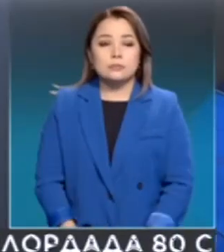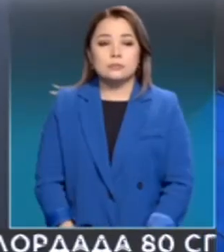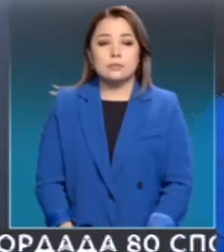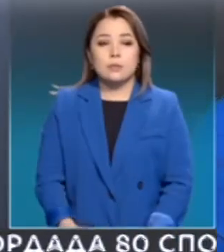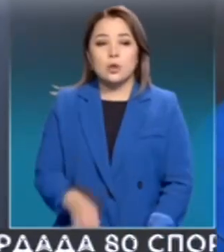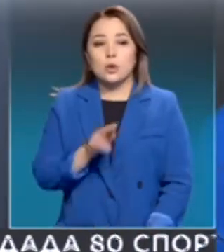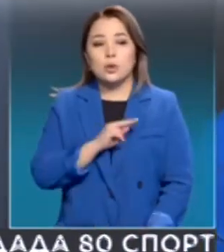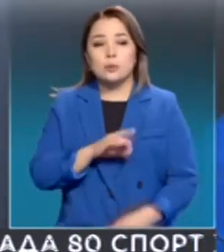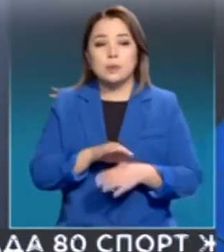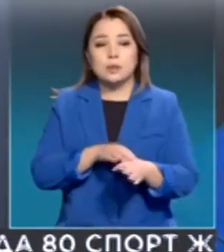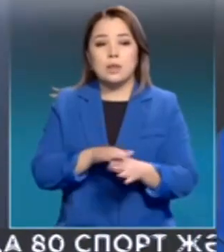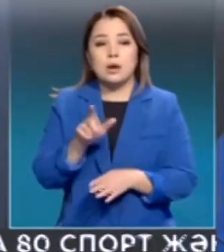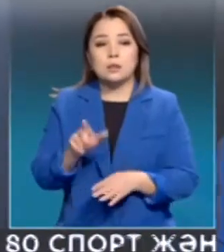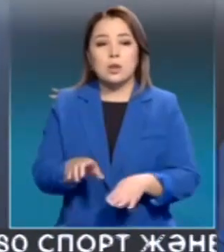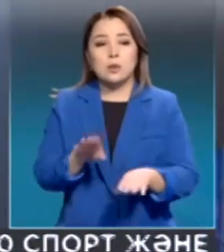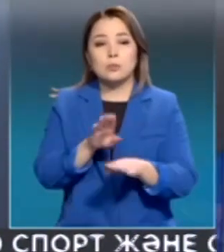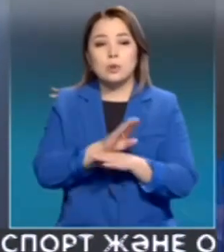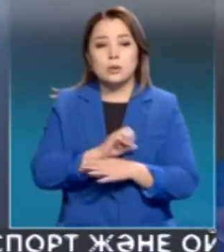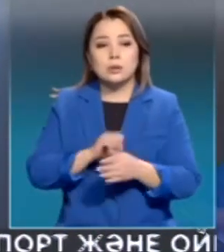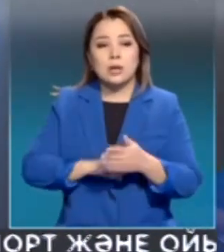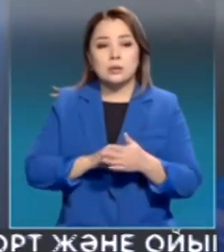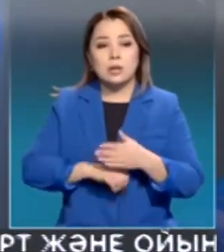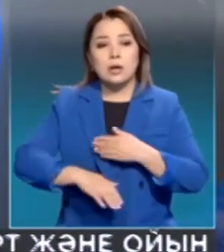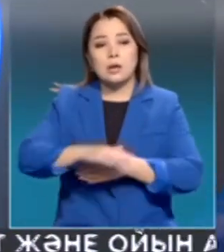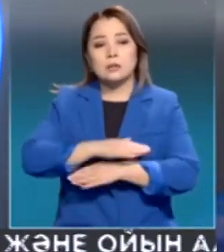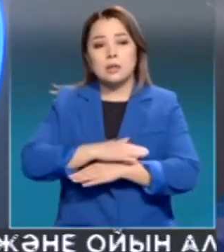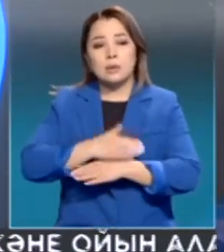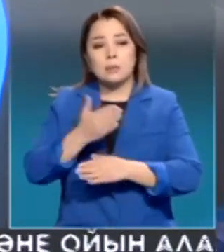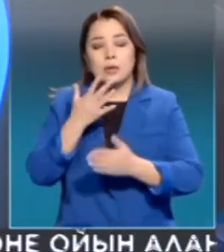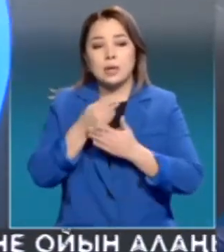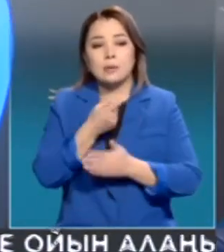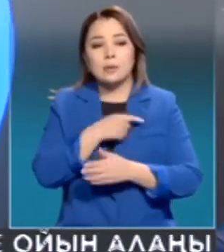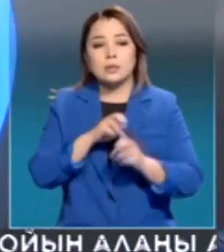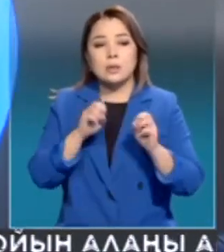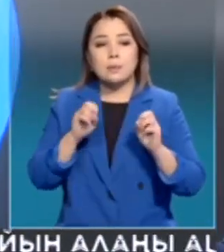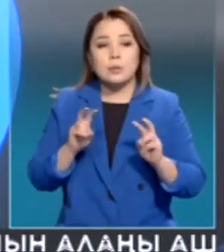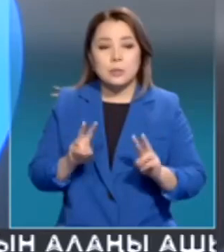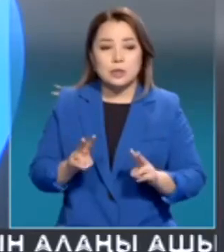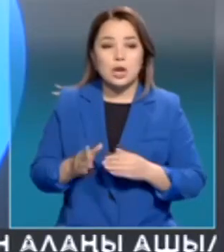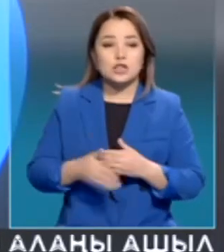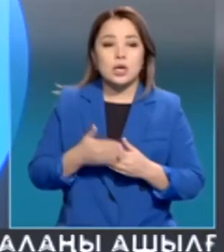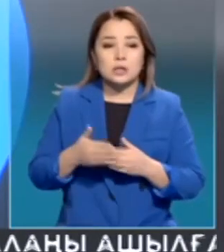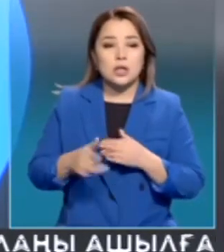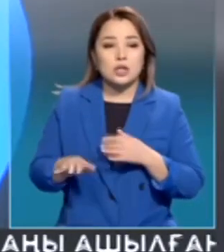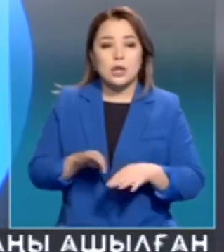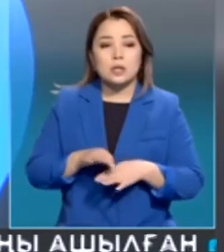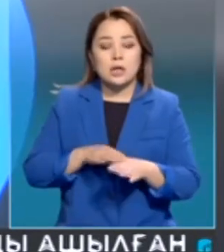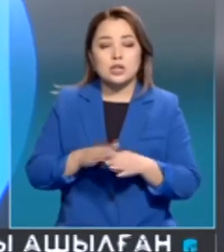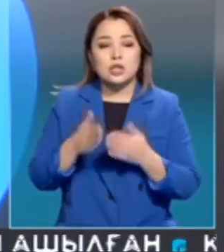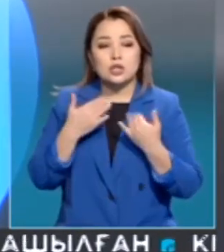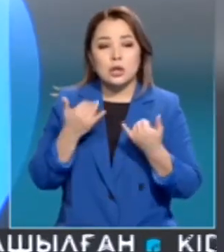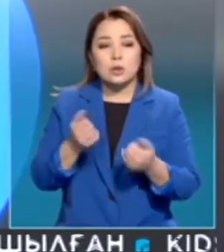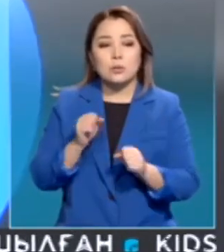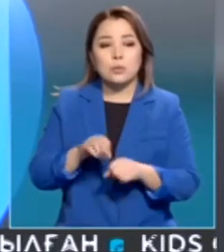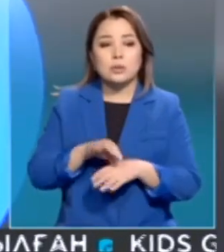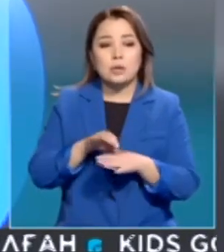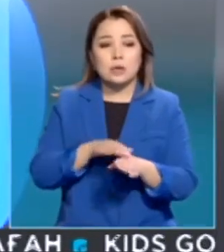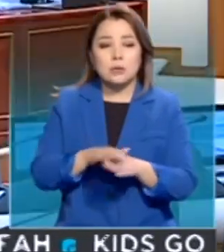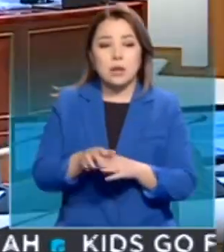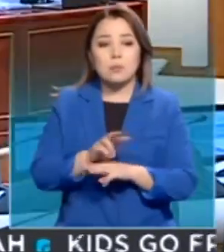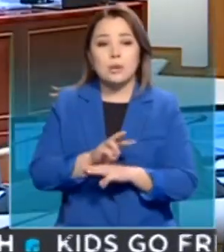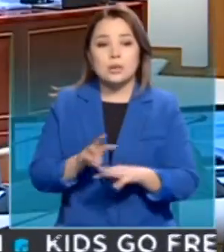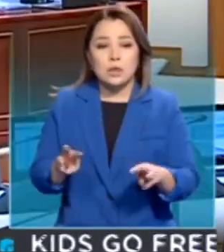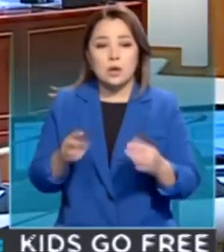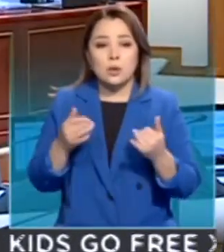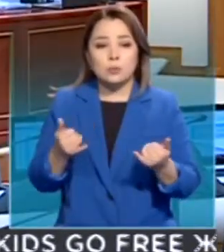Жұмыс барысында адам өліміне әкеп соқтырған іс-әрекеттері үшін медицина мамандарын жазалау шаралары жеңілдеуі мүмкін. Бүгін